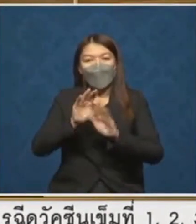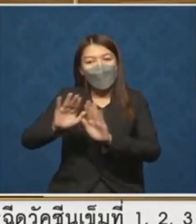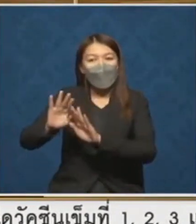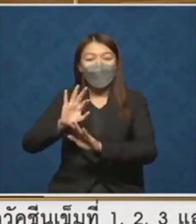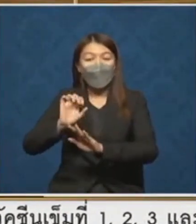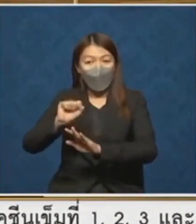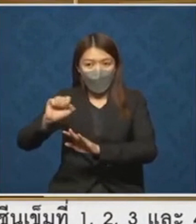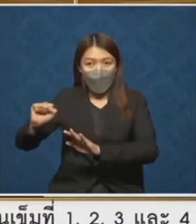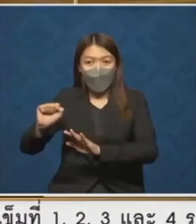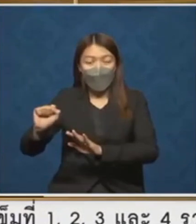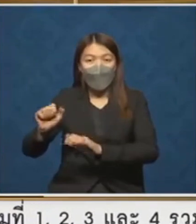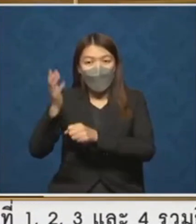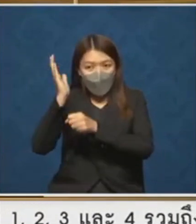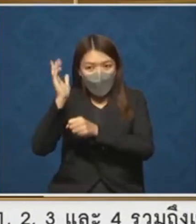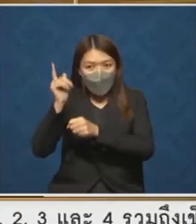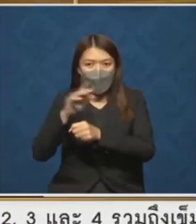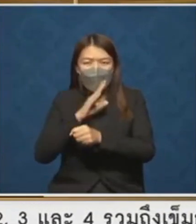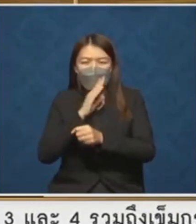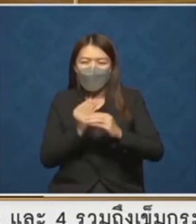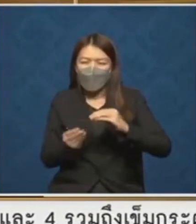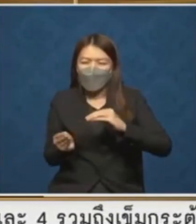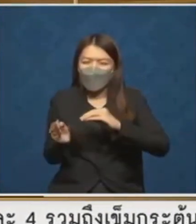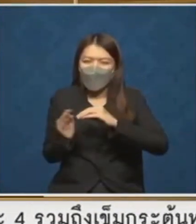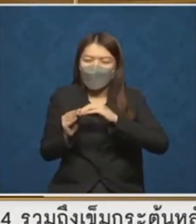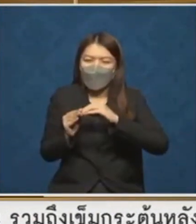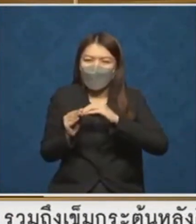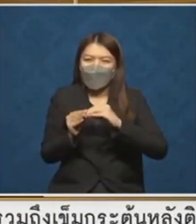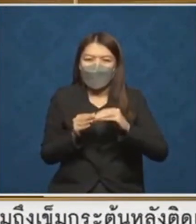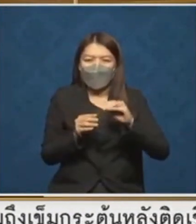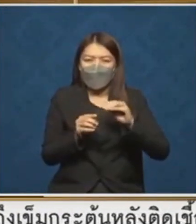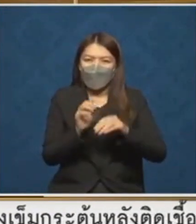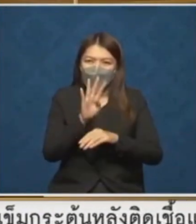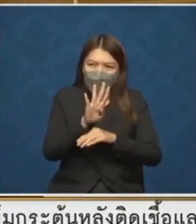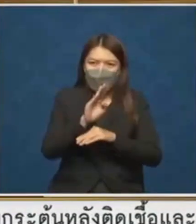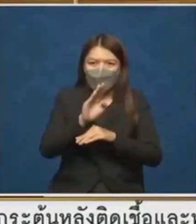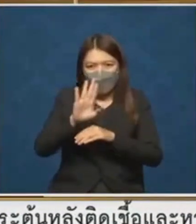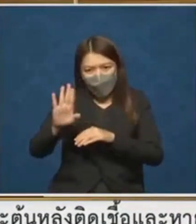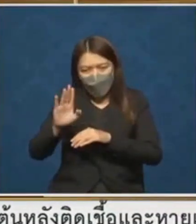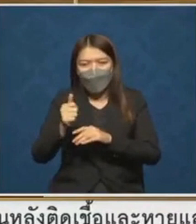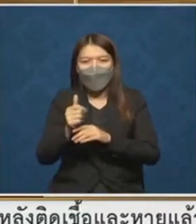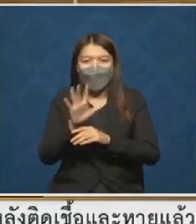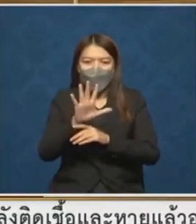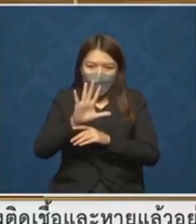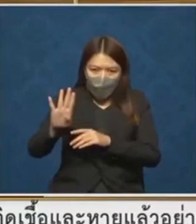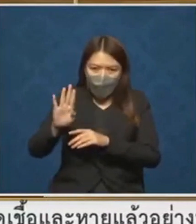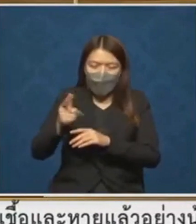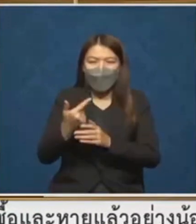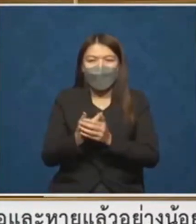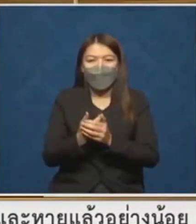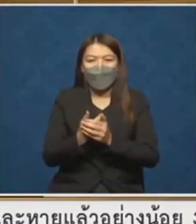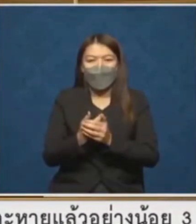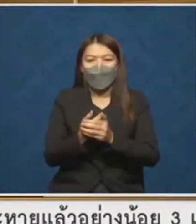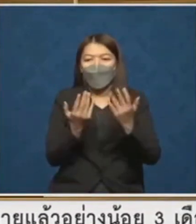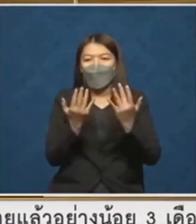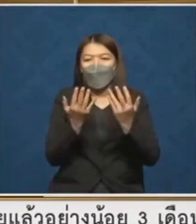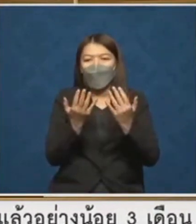รียมกู้อีก 2-30,000 ล้าน เพื่อพยุงดีเซลต่อเบ้องต้นยหนึ่งกระบนการ้วกเชอวสุทายจะไมเป็ปัญหาก็ใช่ส